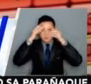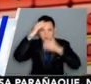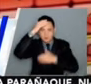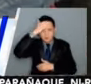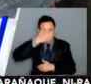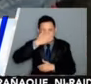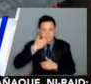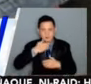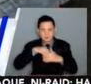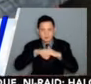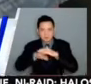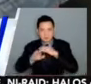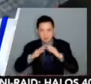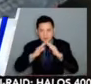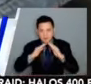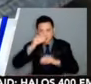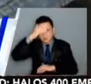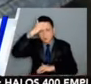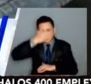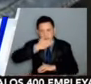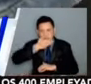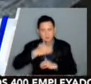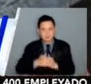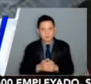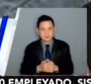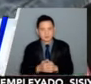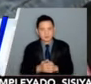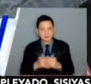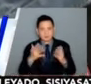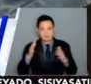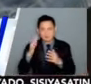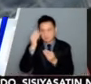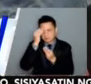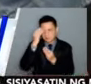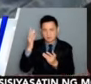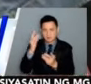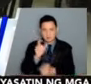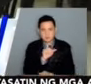sa bahay. Nai-report na ang krimen sa pulisya na nagsasagwa na ng